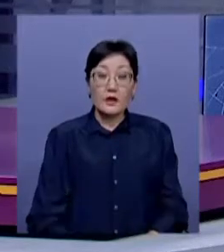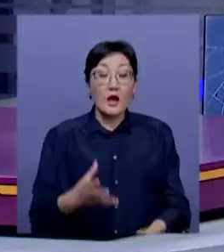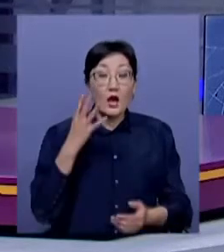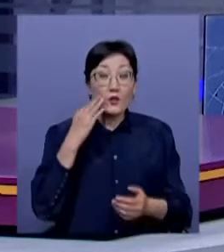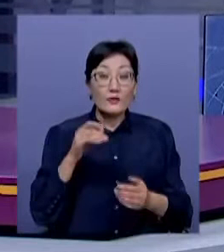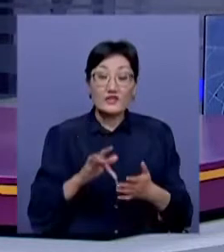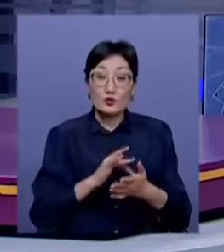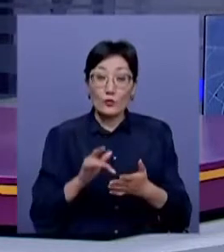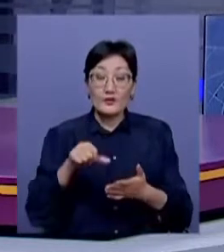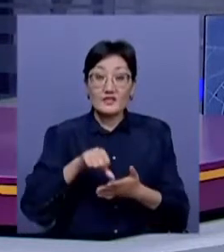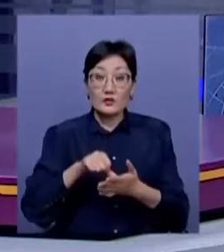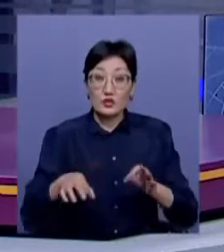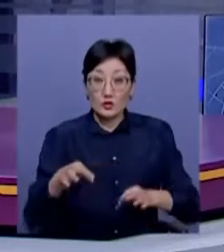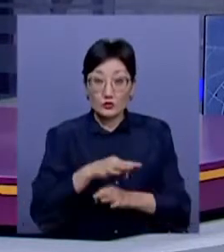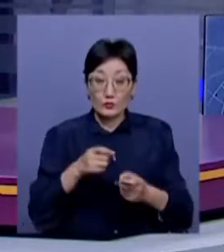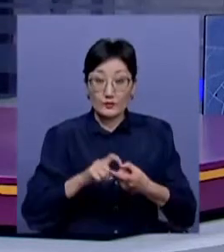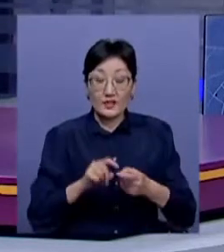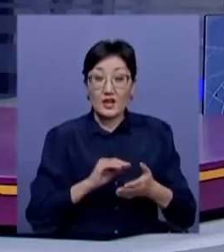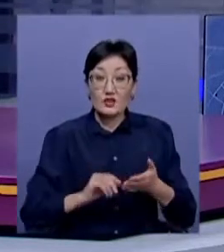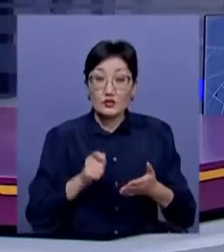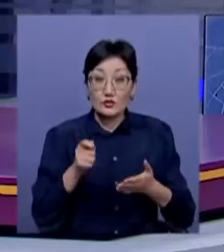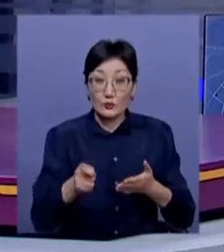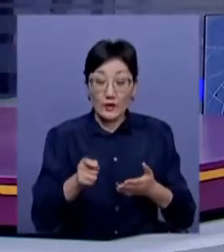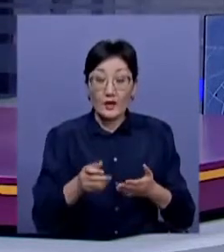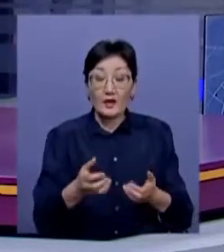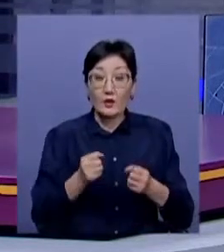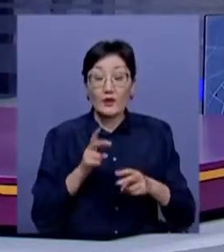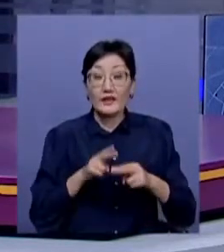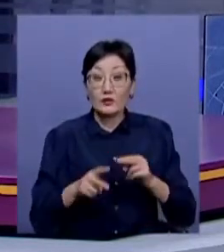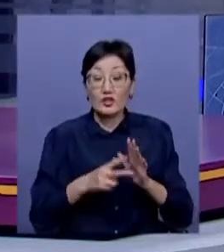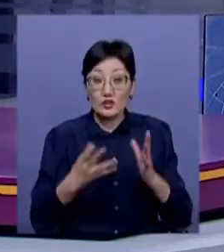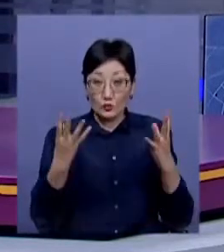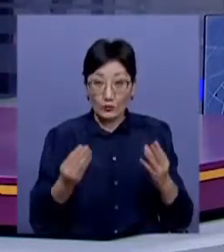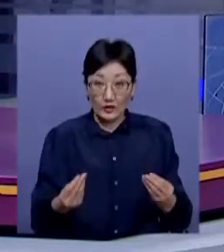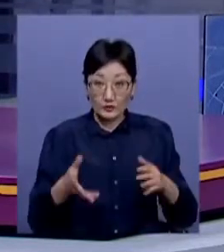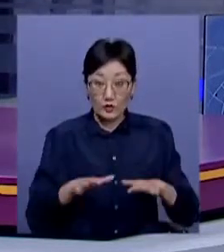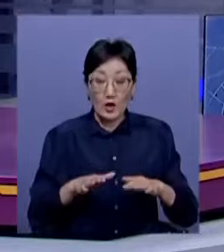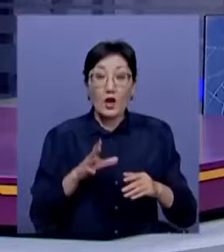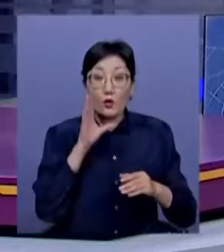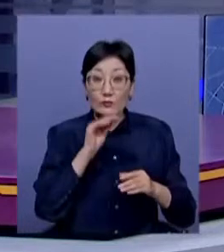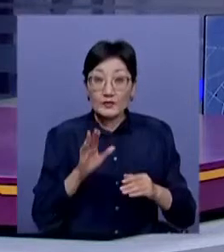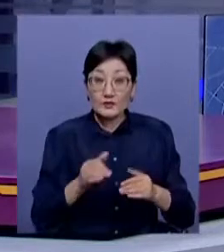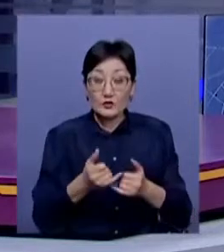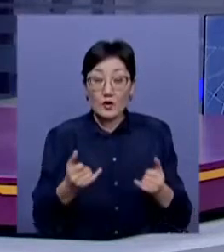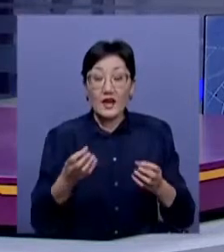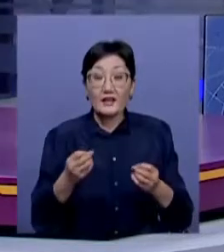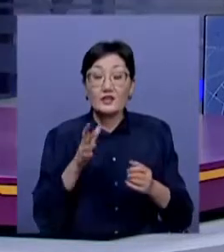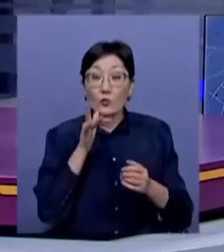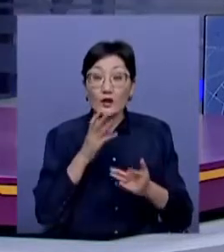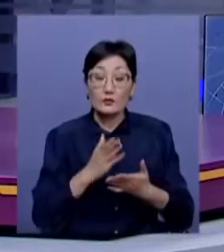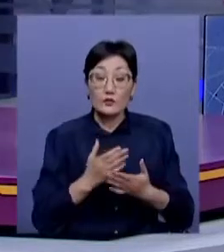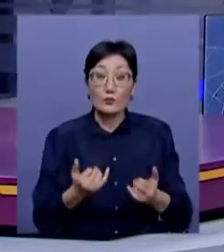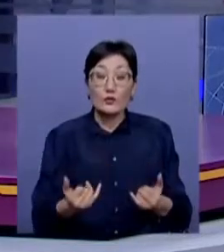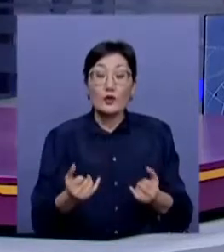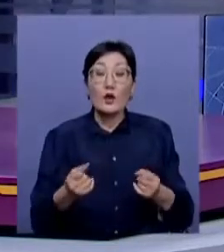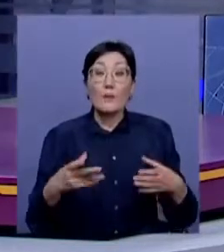Алматыда бюджетке қатысу жобасы бойынша өтініш қабылдаудың аяқталуына 7 күн қалды. Сондықтан үлгермегендер үшін әлі де уақыт бар.